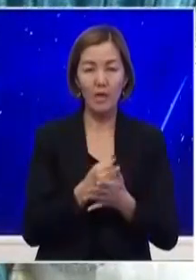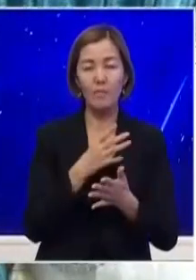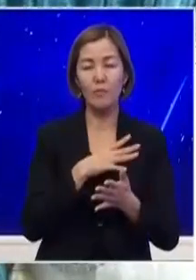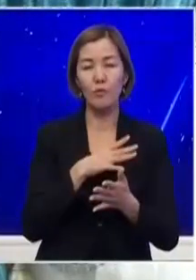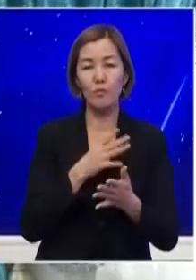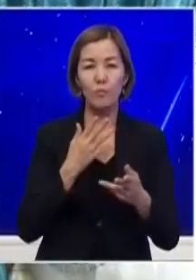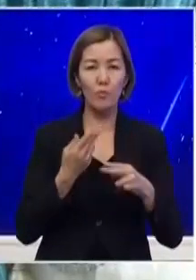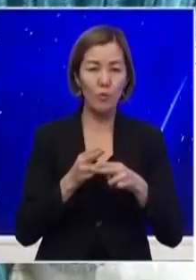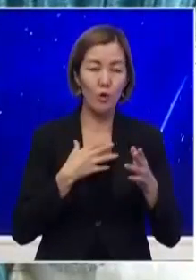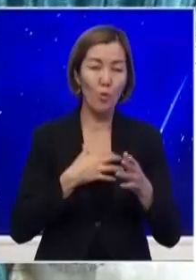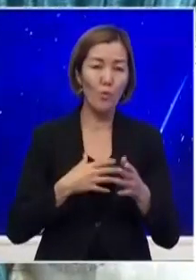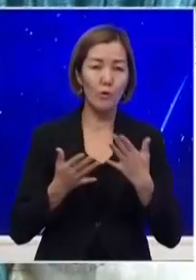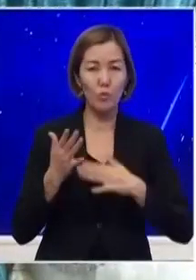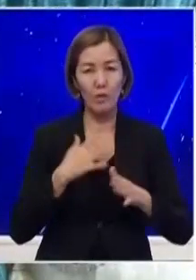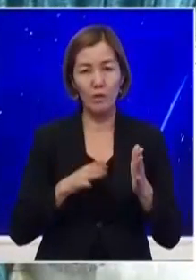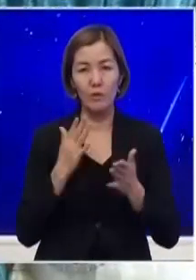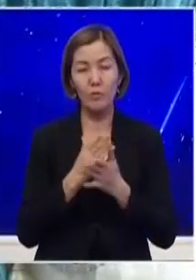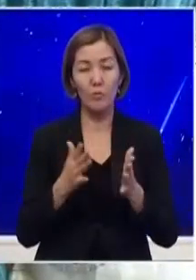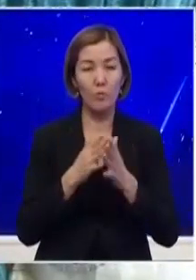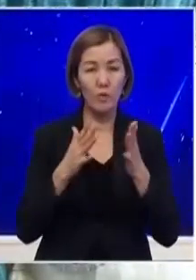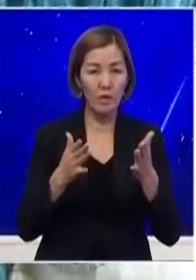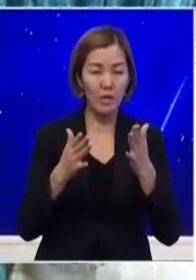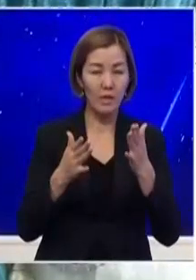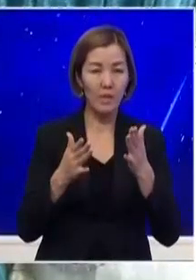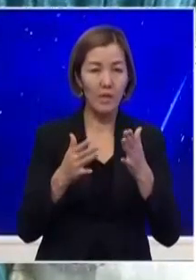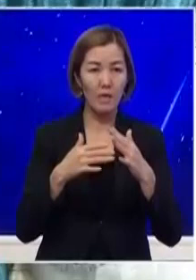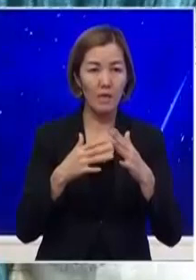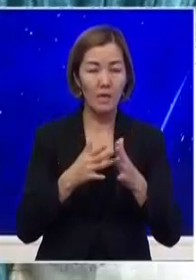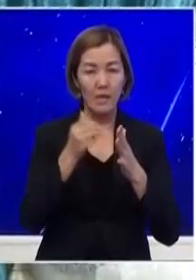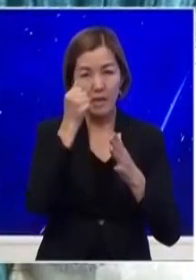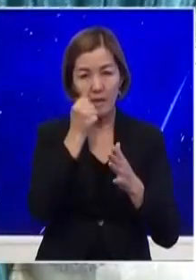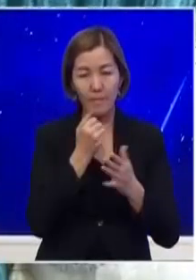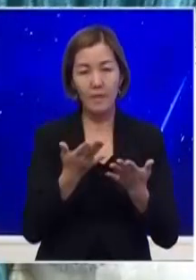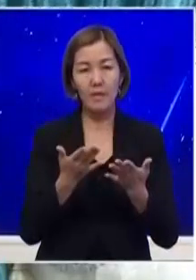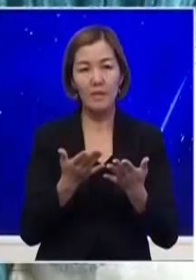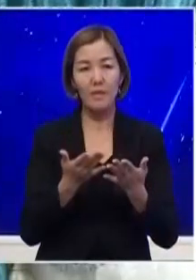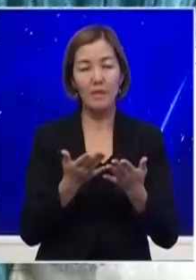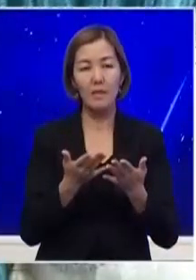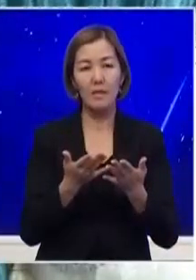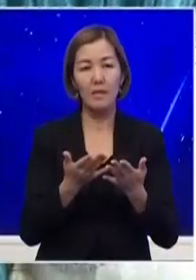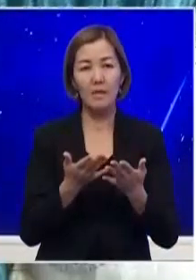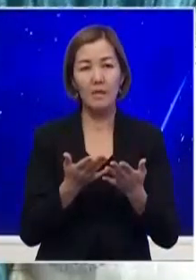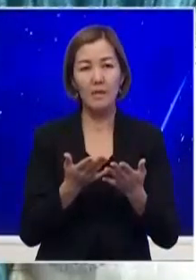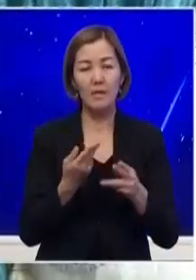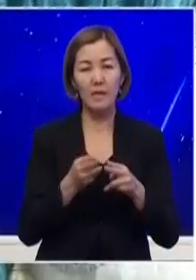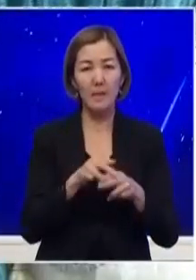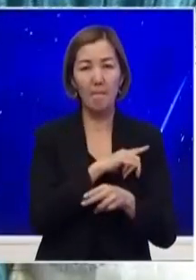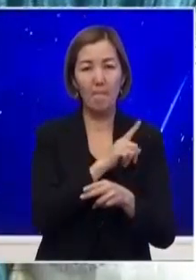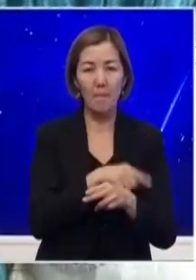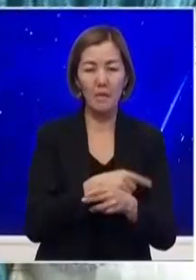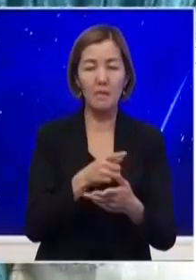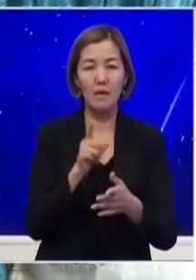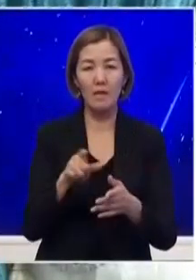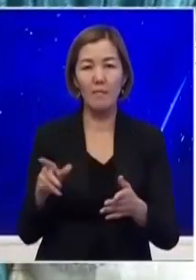орынды мен алып тұрмын. Бұл енді өте үлкен қуаныш. Мына жерде қаншама азуын айға білеген ақындар